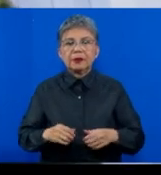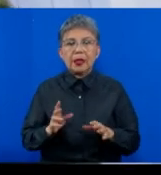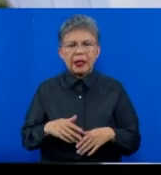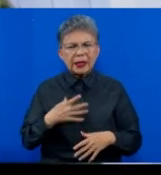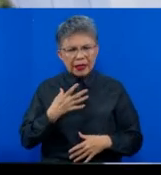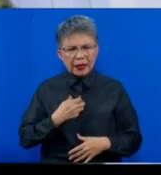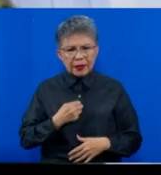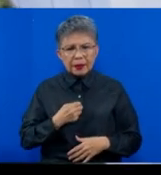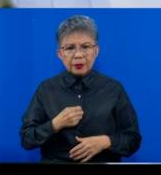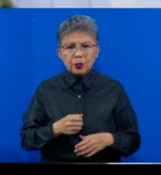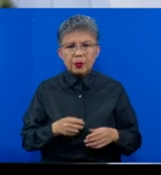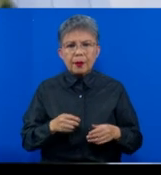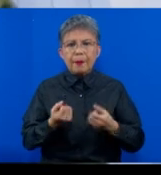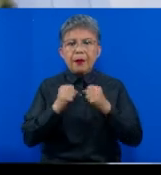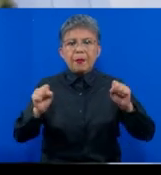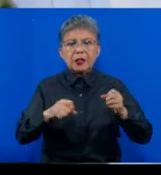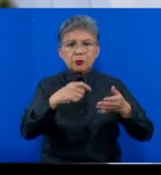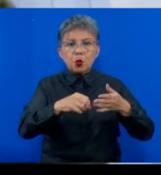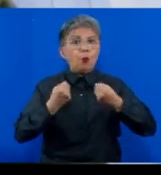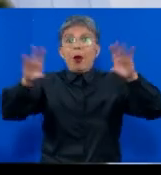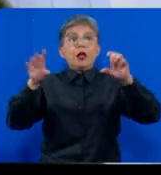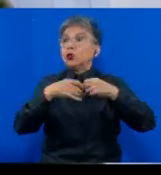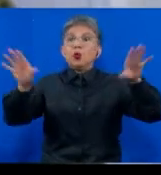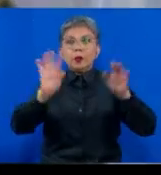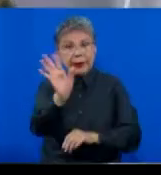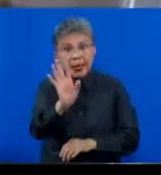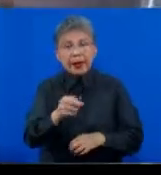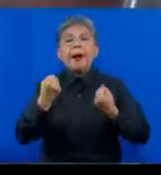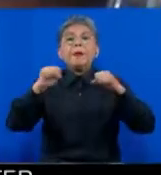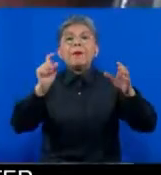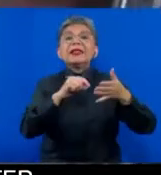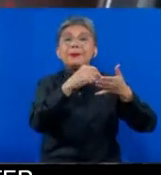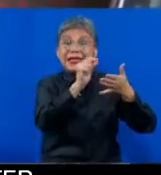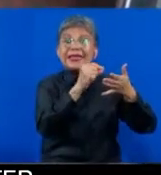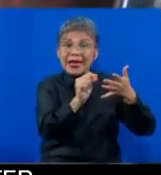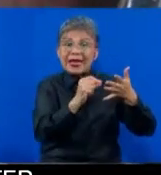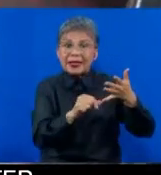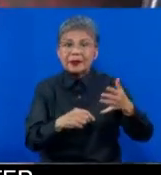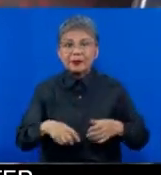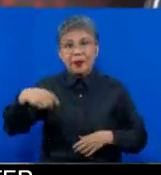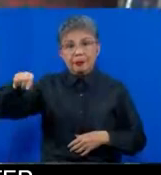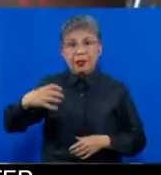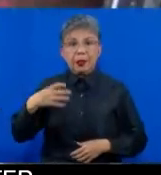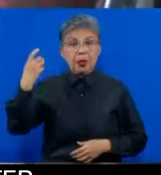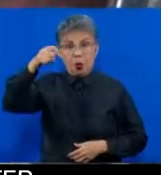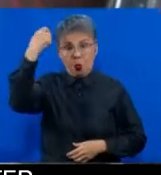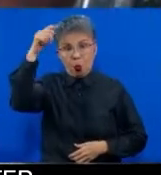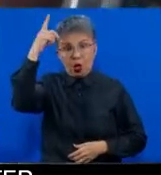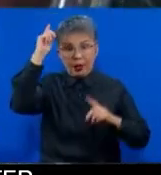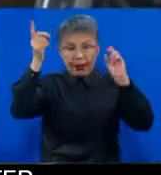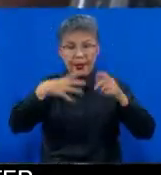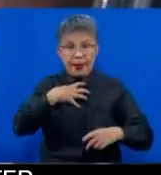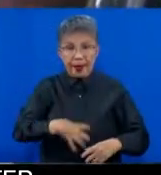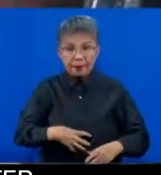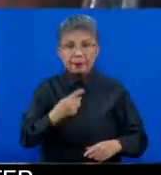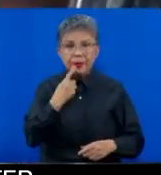memang bebas bersyarat ini kan berarti mereka bebas sebebas-bebasnya. Menko Polhukam Mahfud MD sebagai perwakilan pemerintah pun